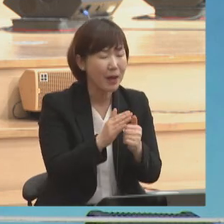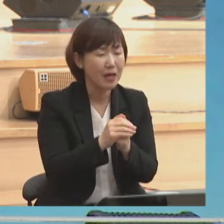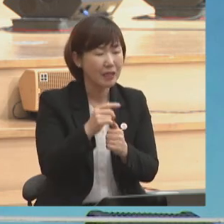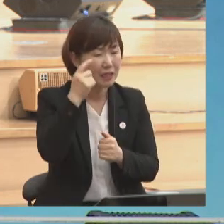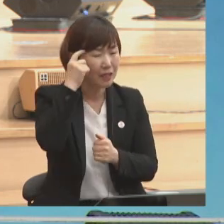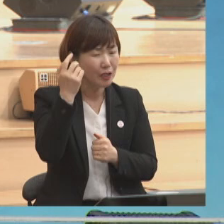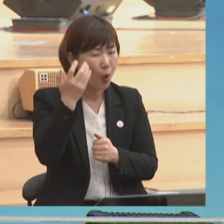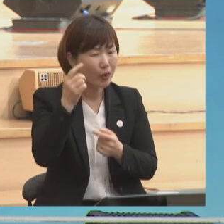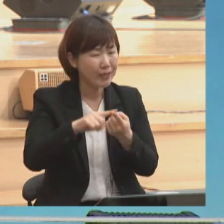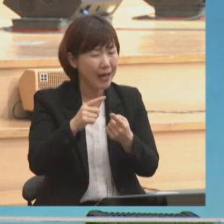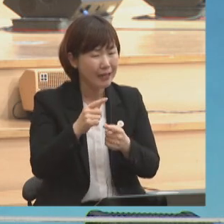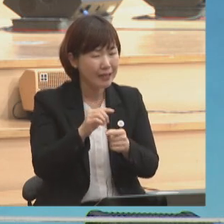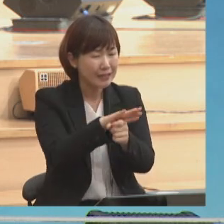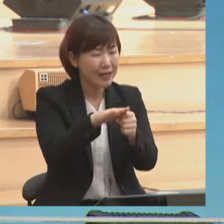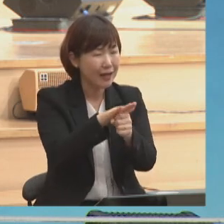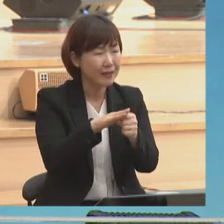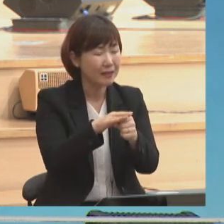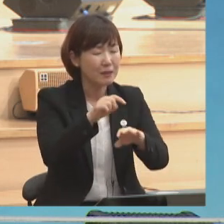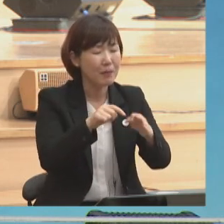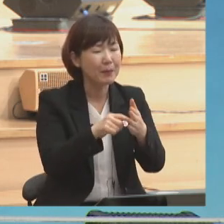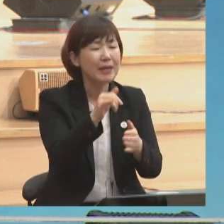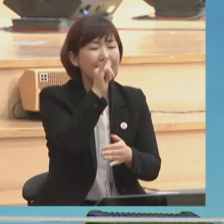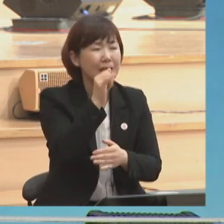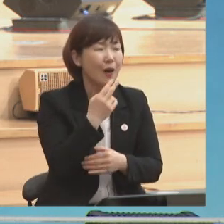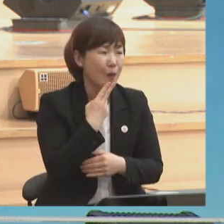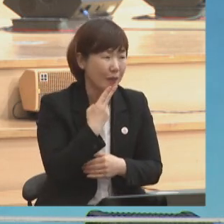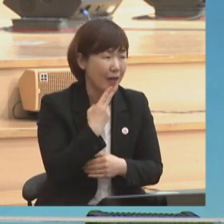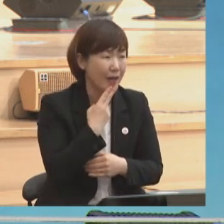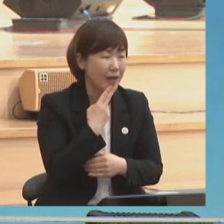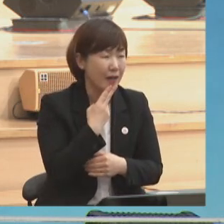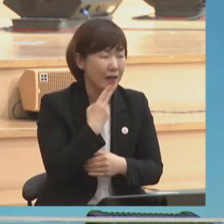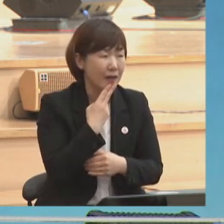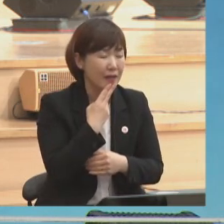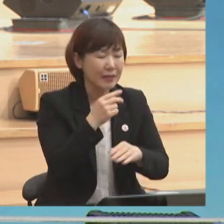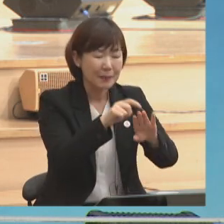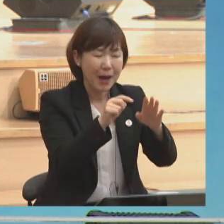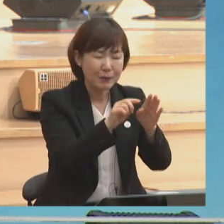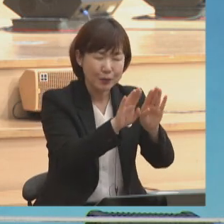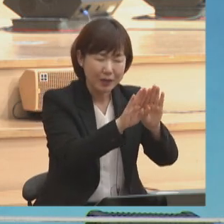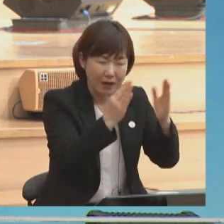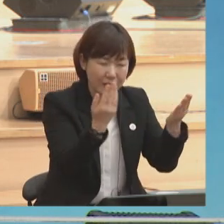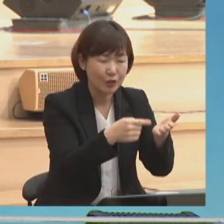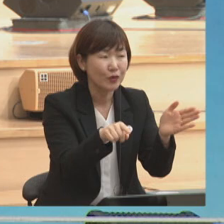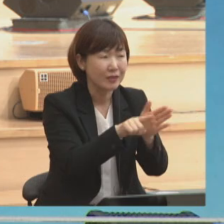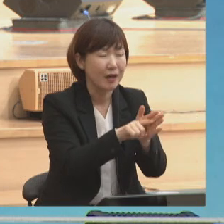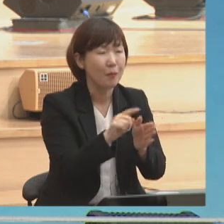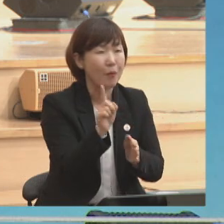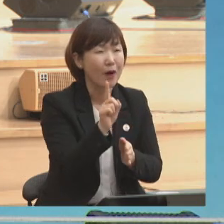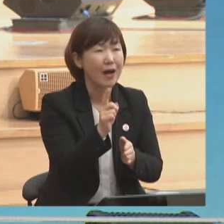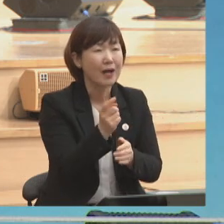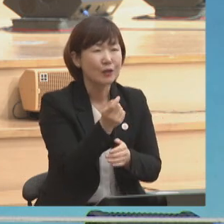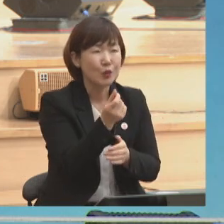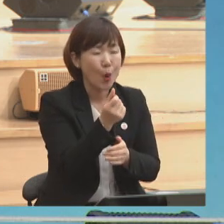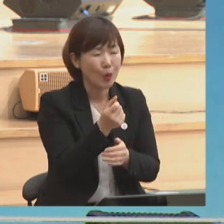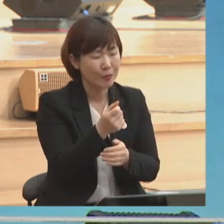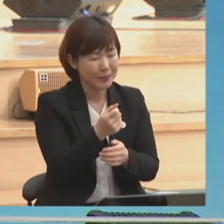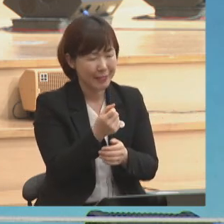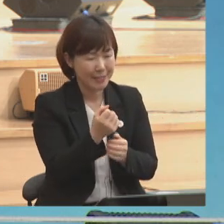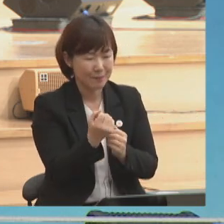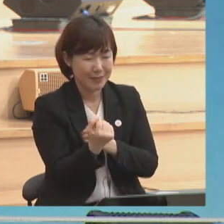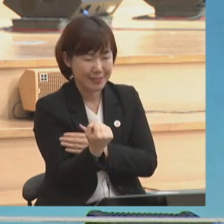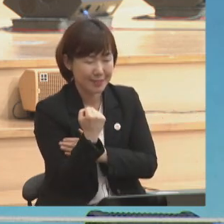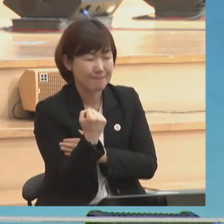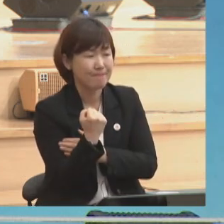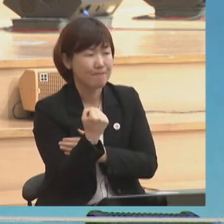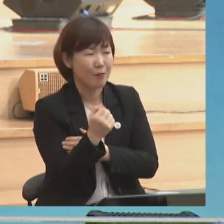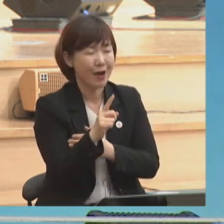있는가? 그거죠. 마음의 문을 열기 위해서 좀 은근하게 좀 뭐랄까 선한 영향력을 미치면서